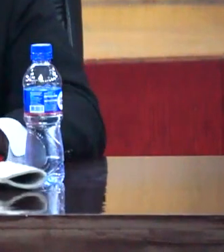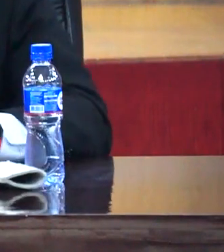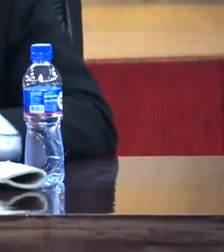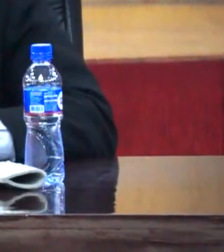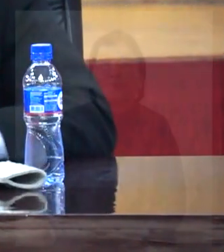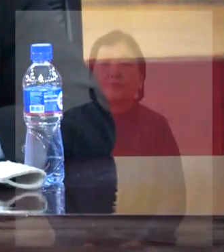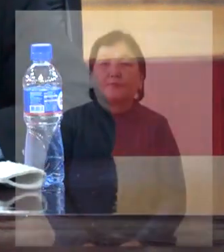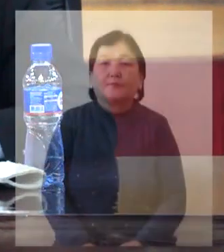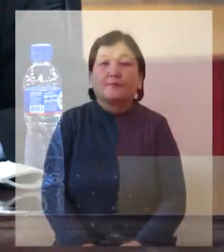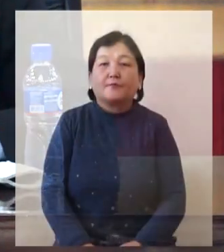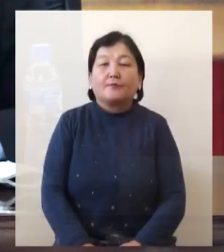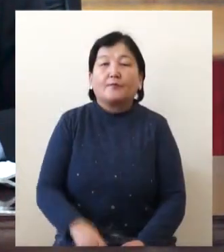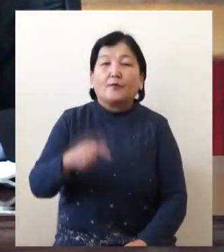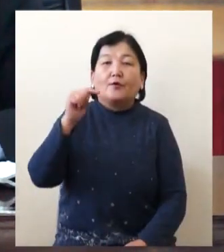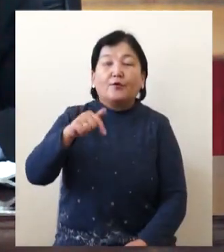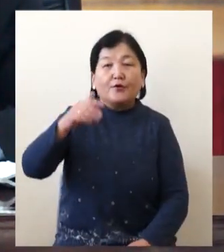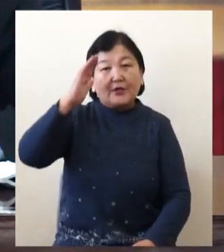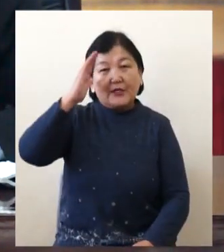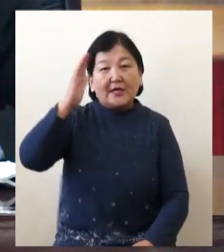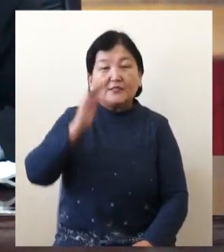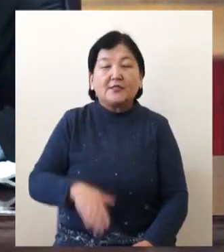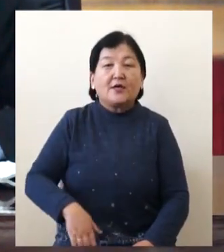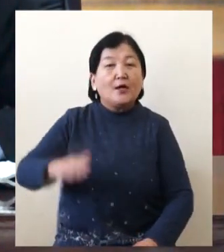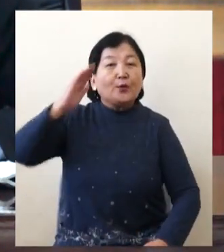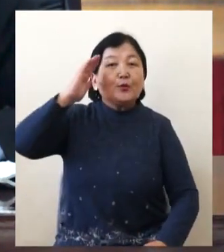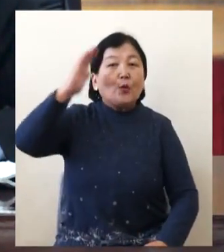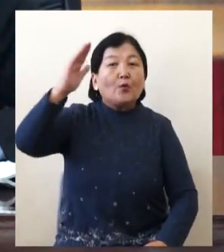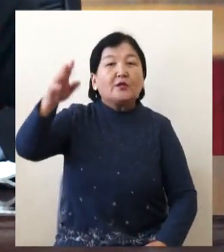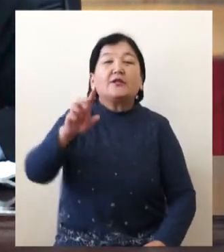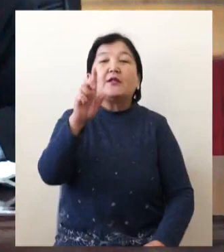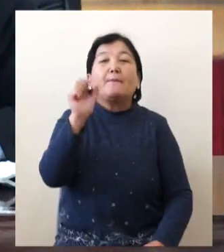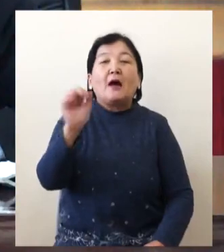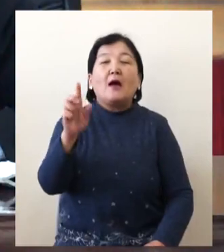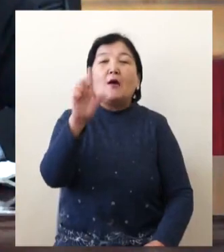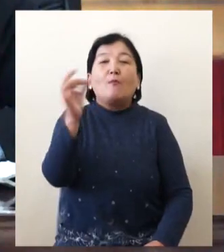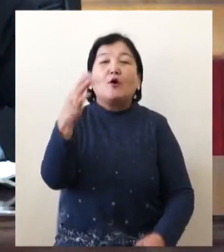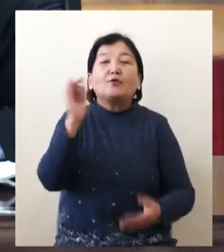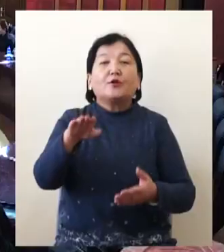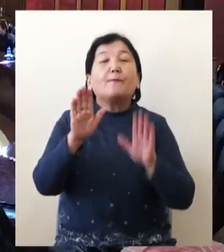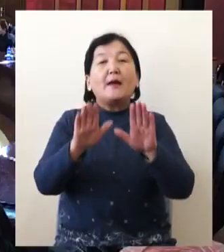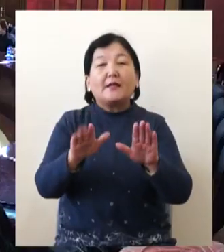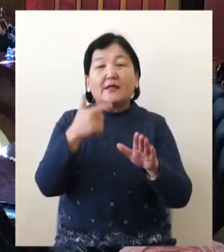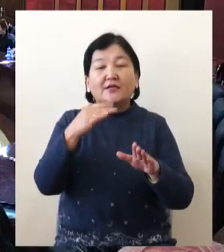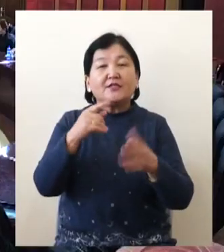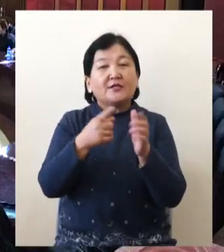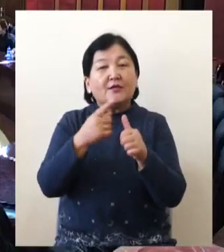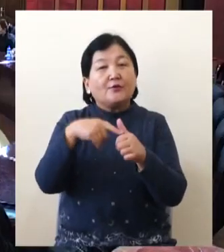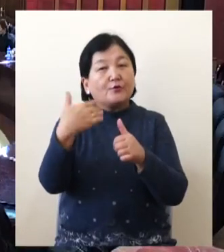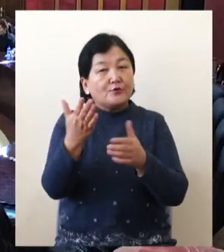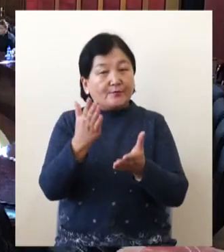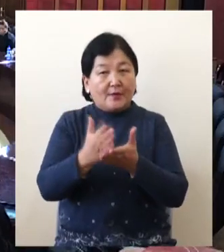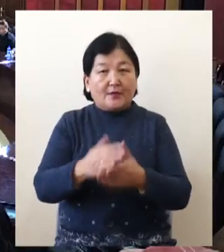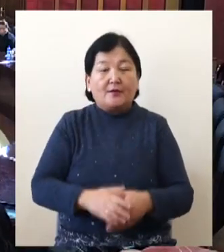Тэгэхээр би өнөөдрийнхөө энэ лекцийг тунхаглал ба бодит байдал гэж нэрлэж байгаа юм аа.